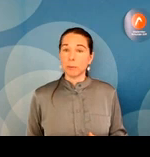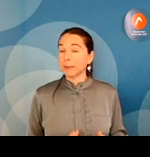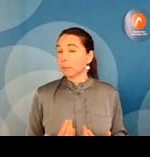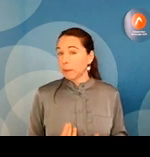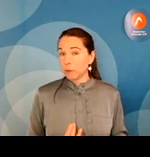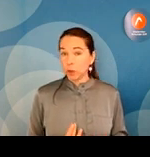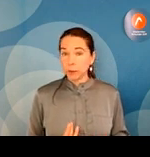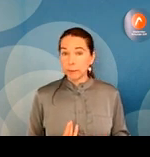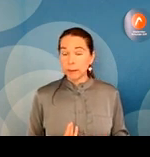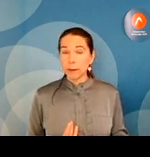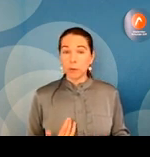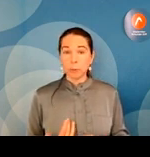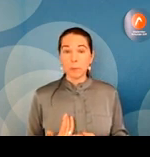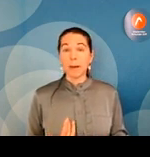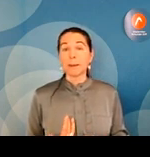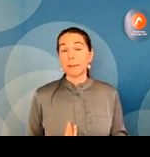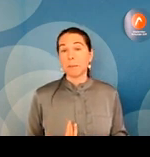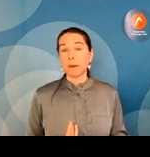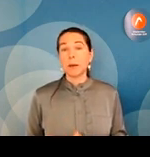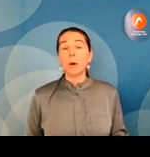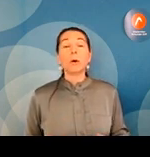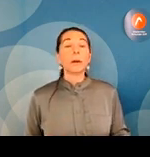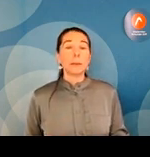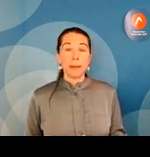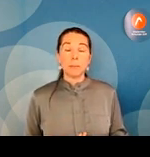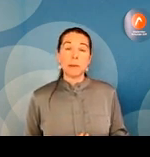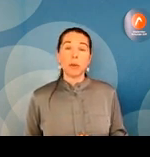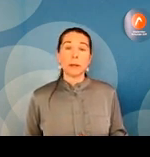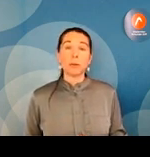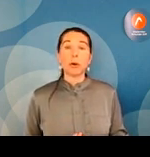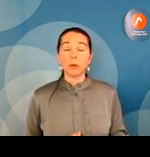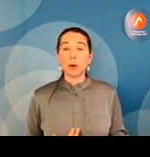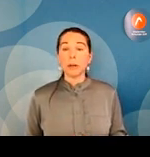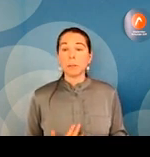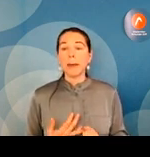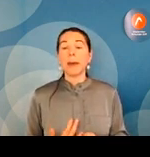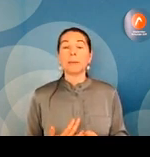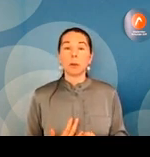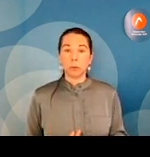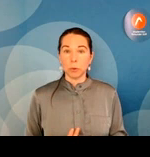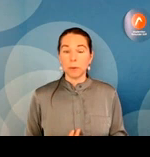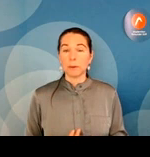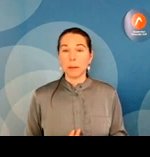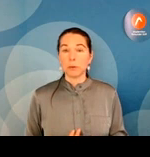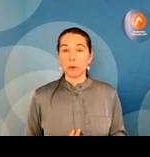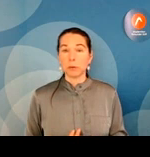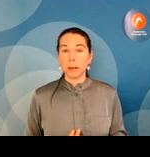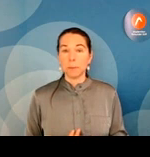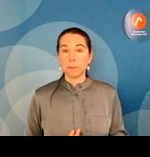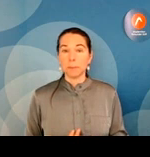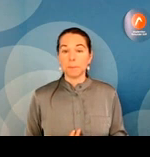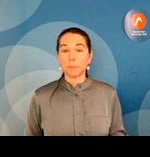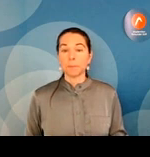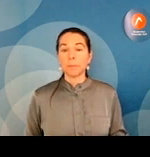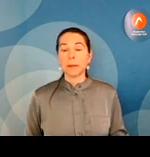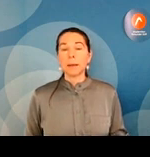Diskriminering handlar om att det är ett missgynnande, att någon blir behandlad sämre och att det missgynnandet har att göra med en av de sju